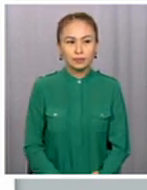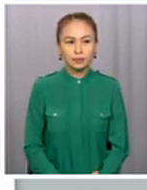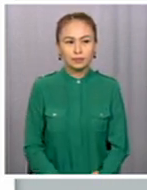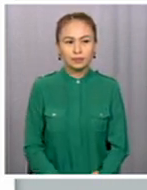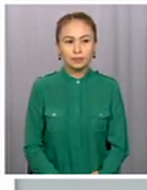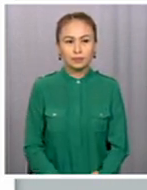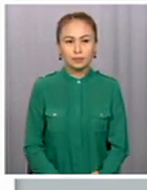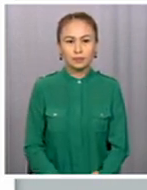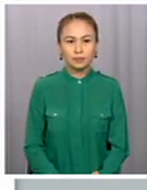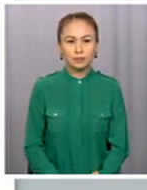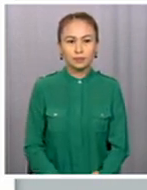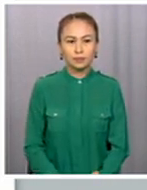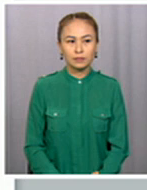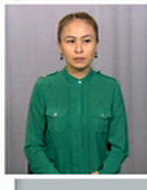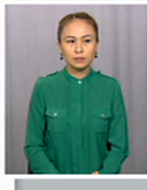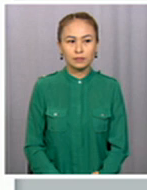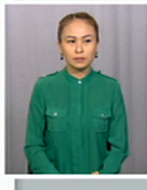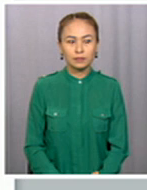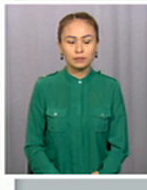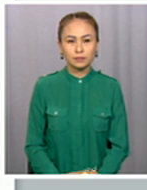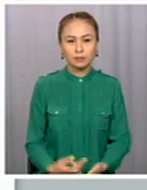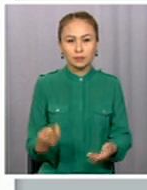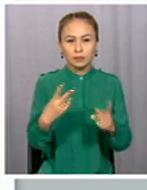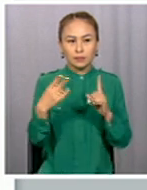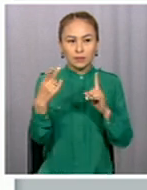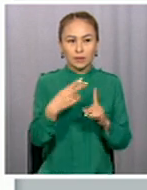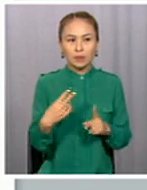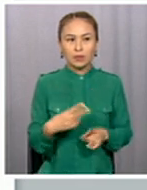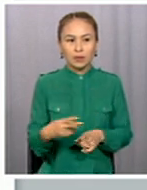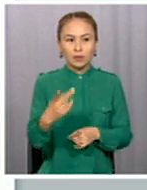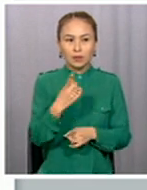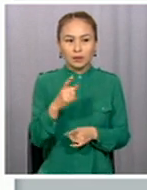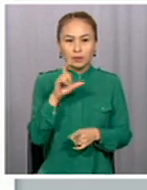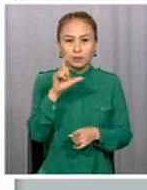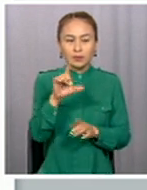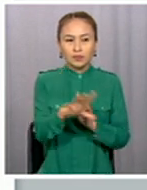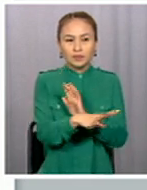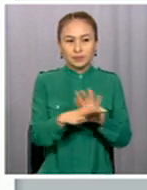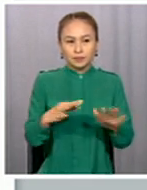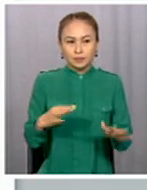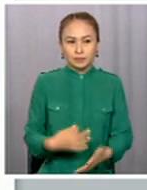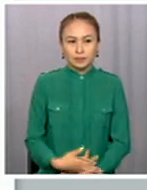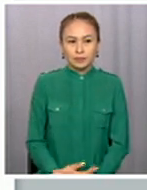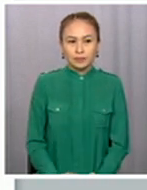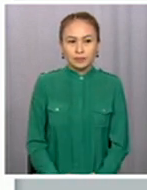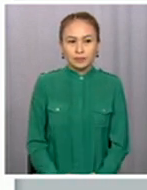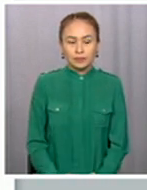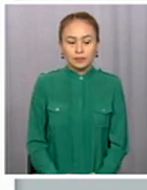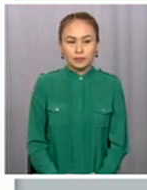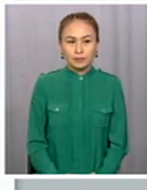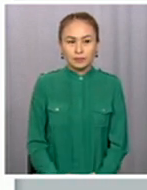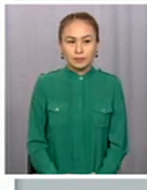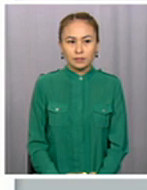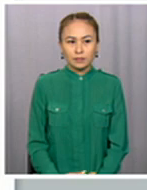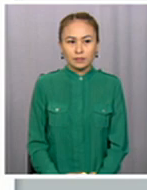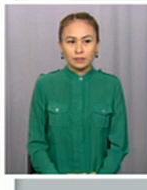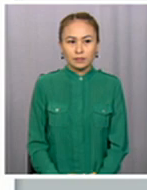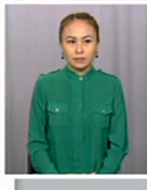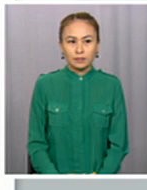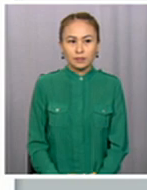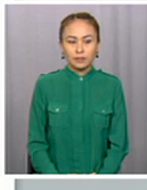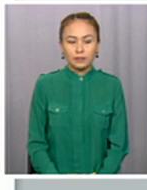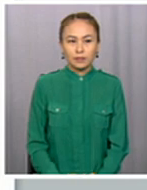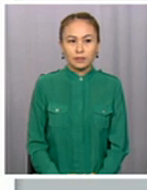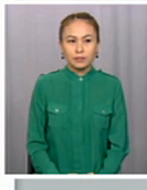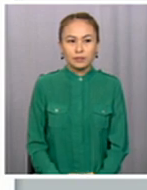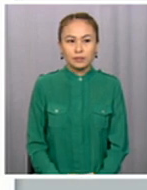Ашылған терезеде біз мәтін жазуымыз қажет. Алдымен қаріп түрін таңдаймыз. Абзацты ортаға қоямыз. Мысалы, менің